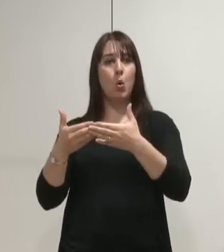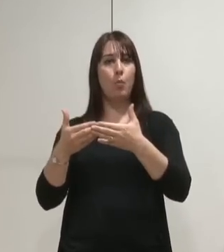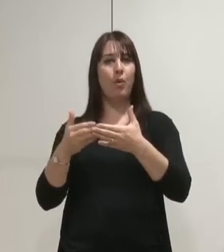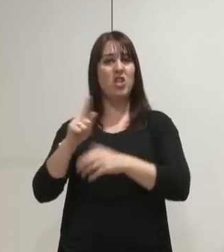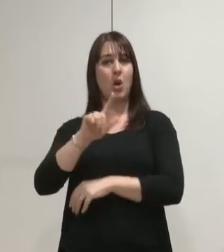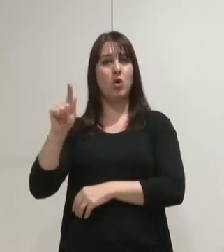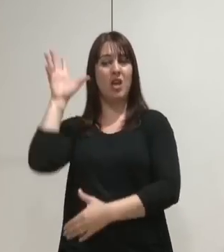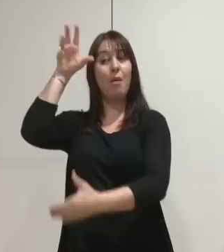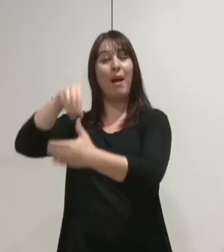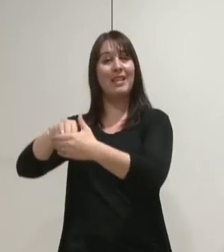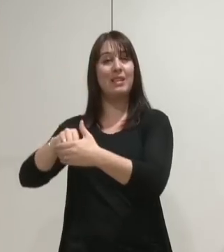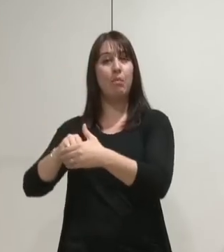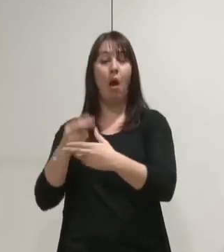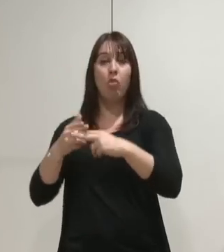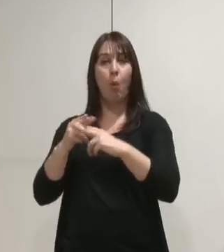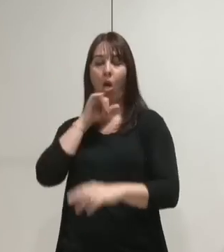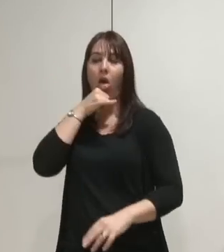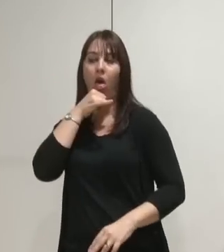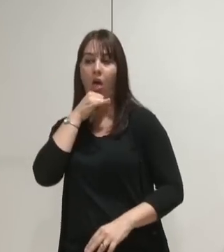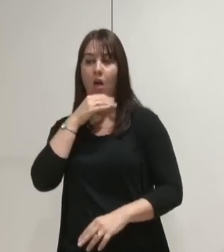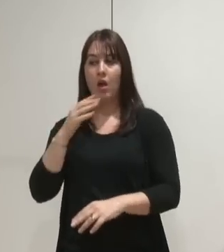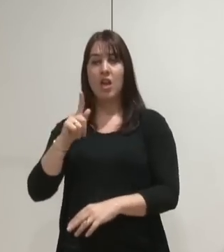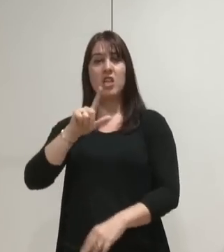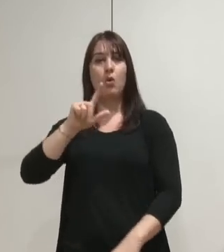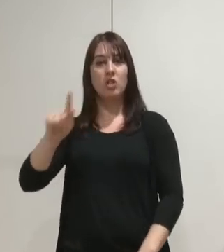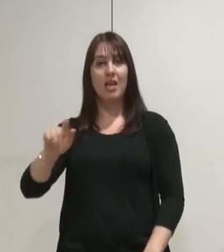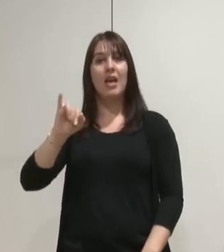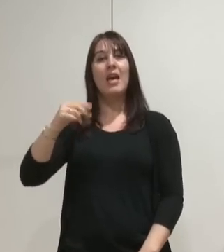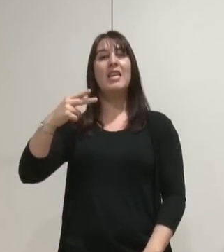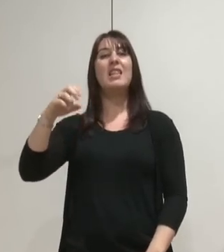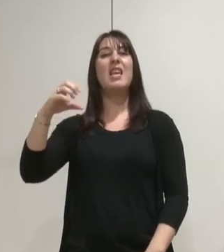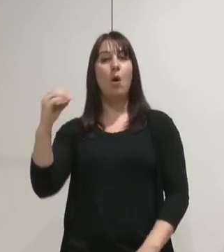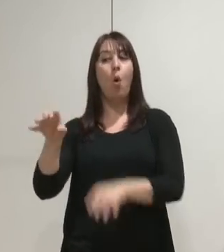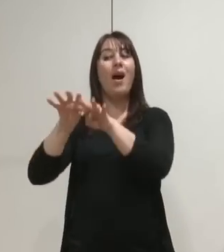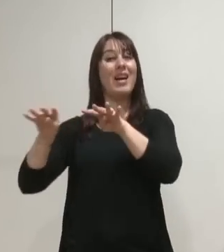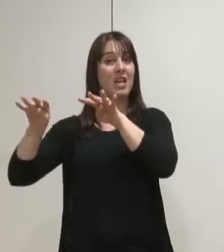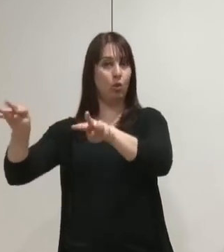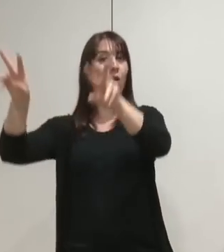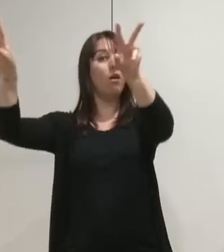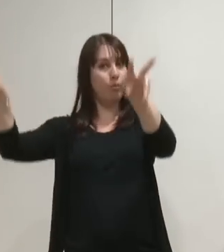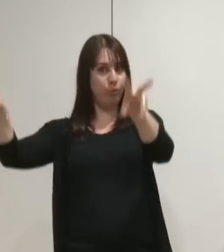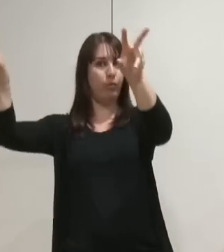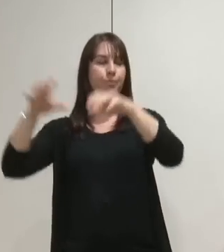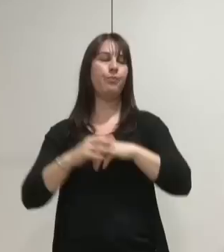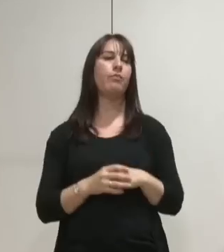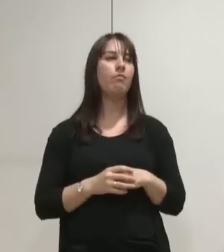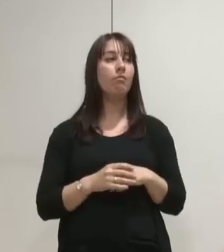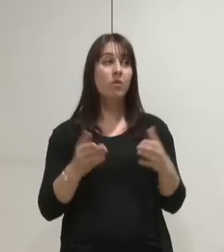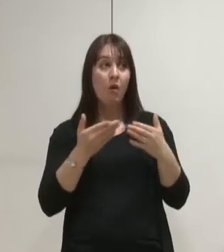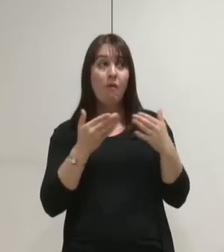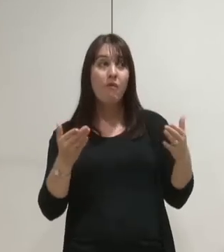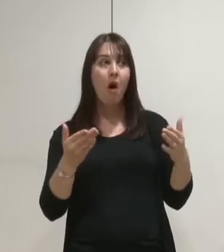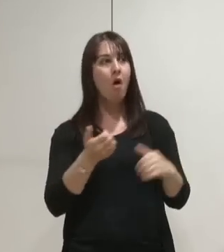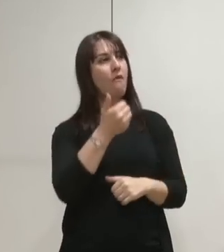GEG a participé à savoir GEG INEO réseau je dois reconnaître une forme de